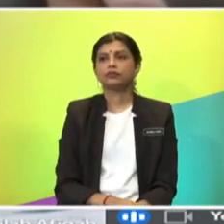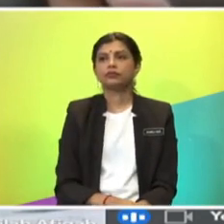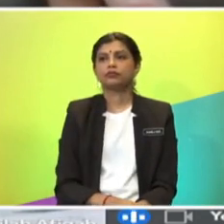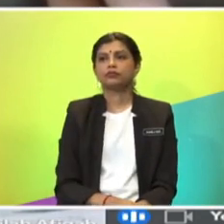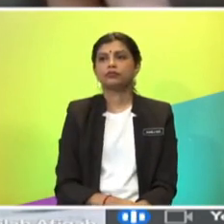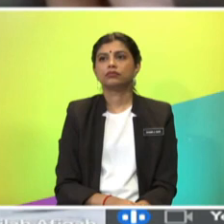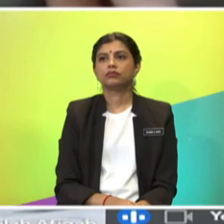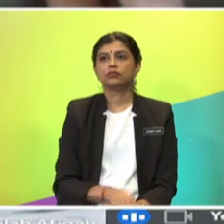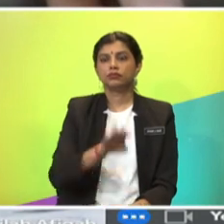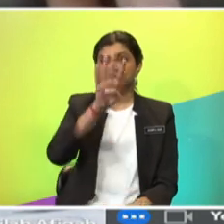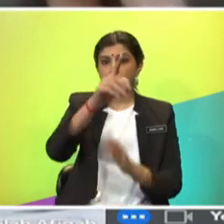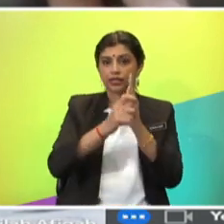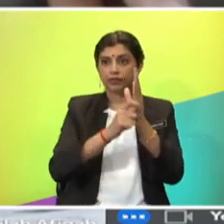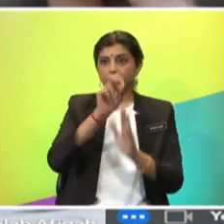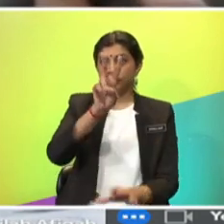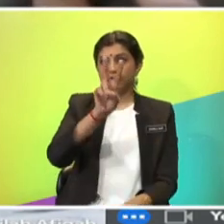4 tambah 2.